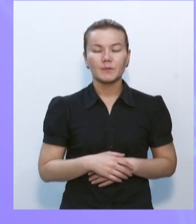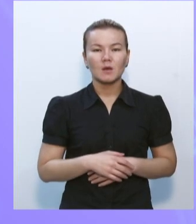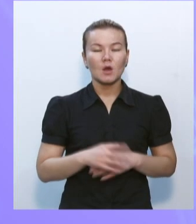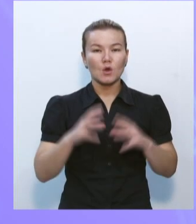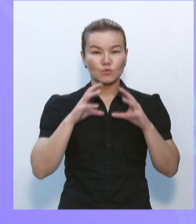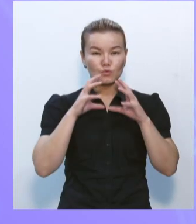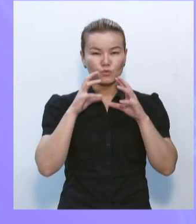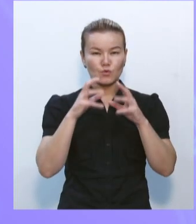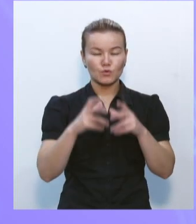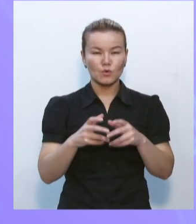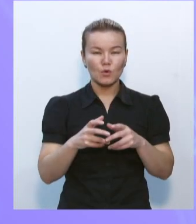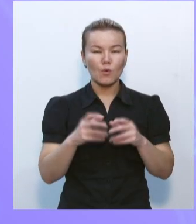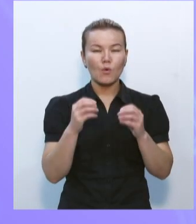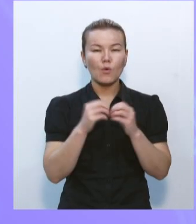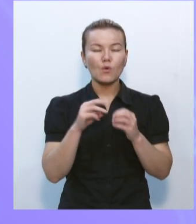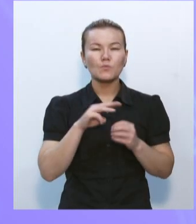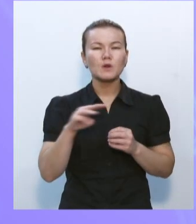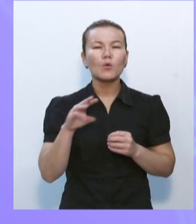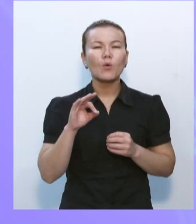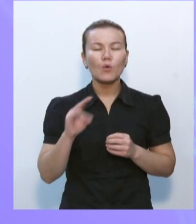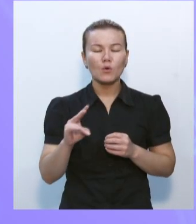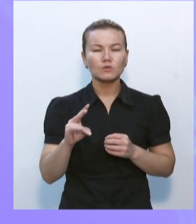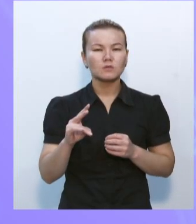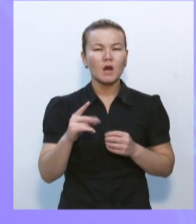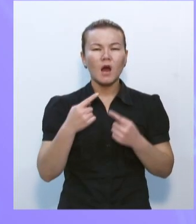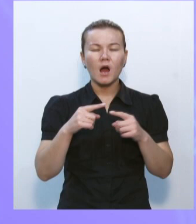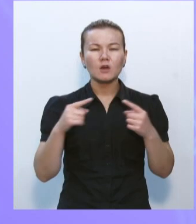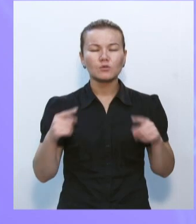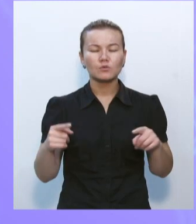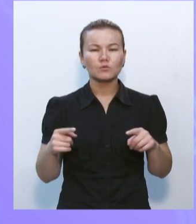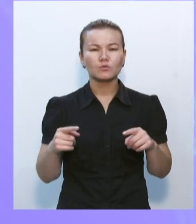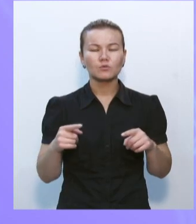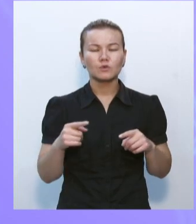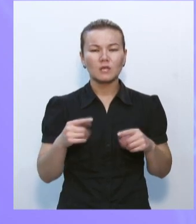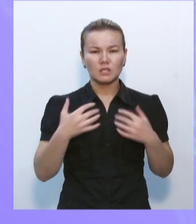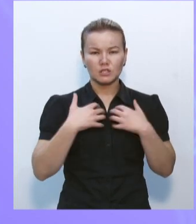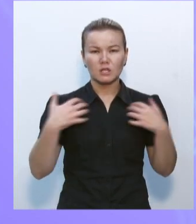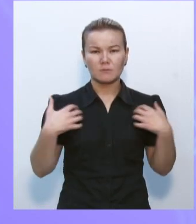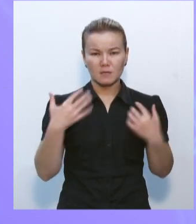Дүйнөдө 10 миллиондон ашык ар түрдүү жаныбарлар бар.